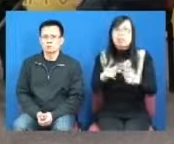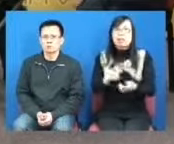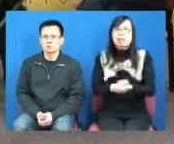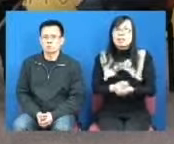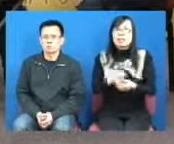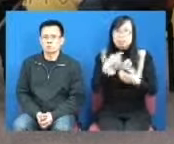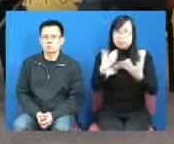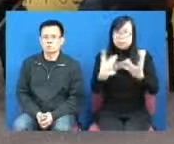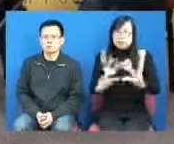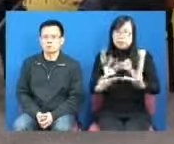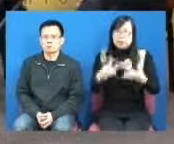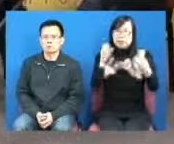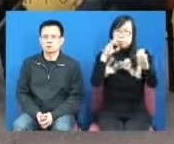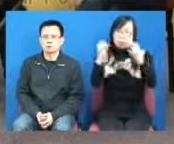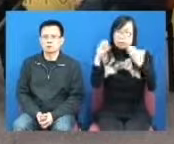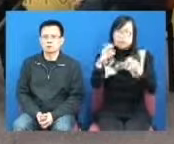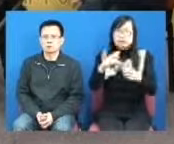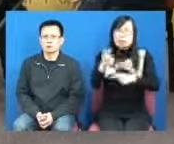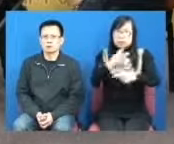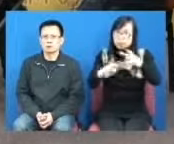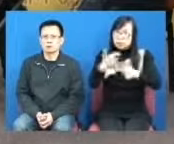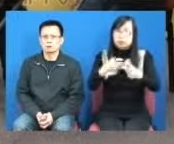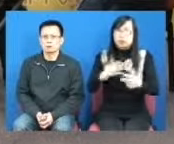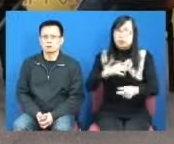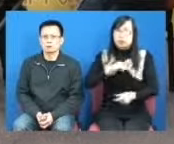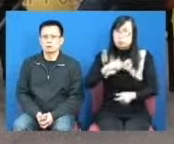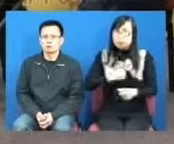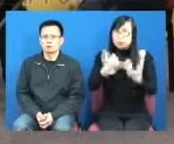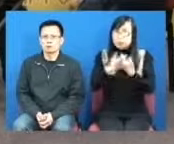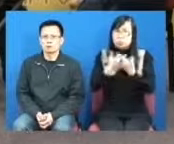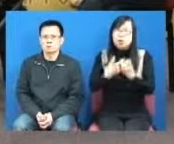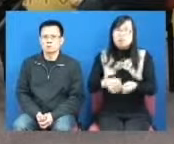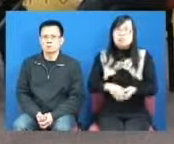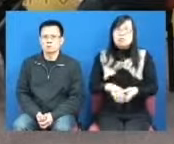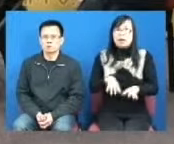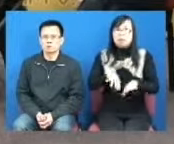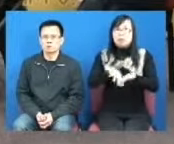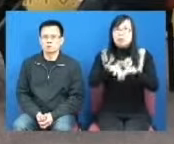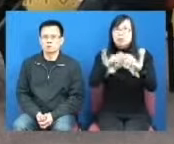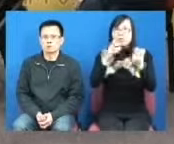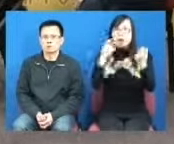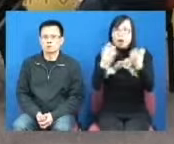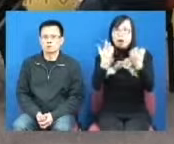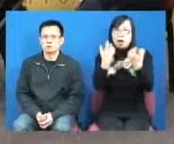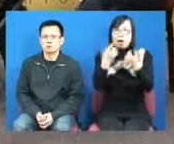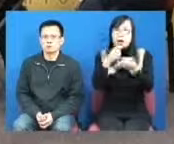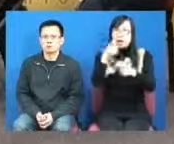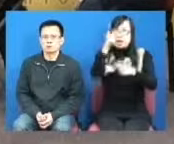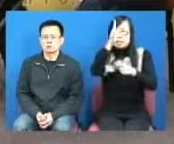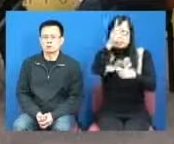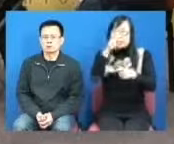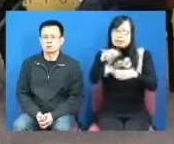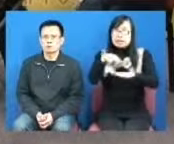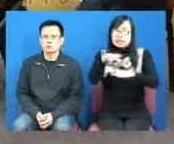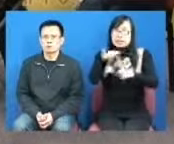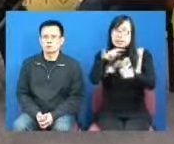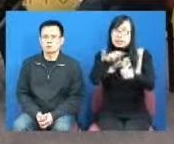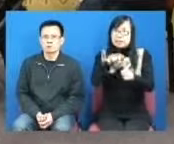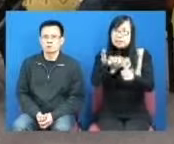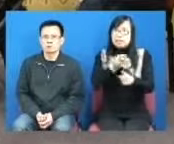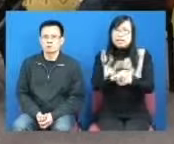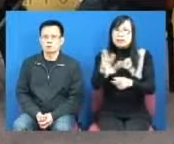我們討論這個財政預算案的問題其實和整個政治的制度是一起說的因為其實為何我們要